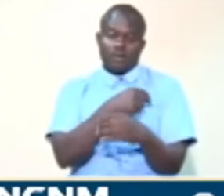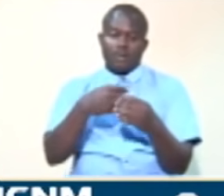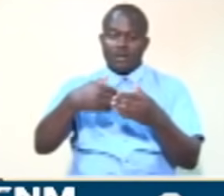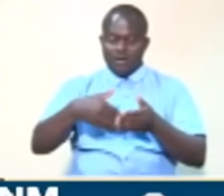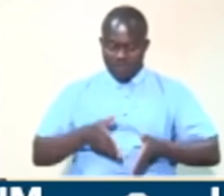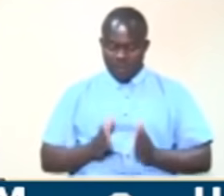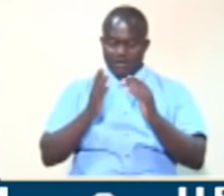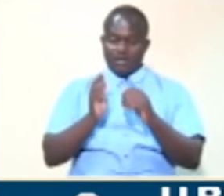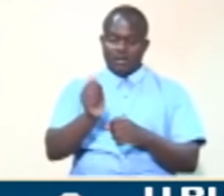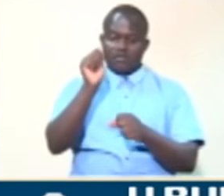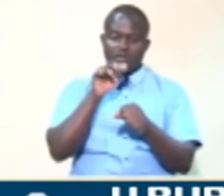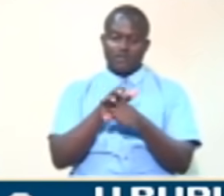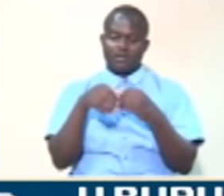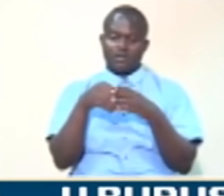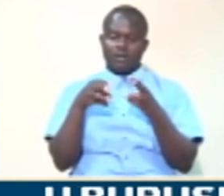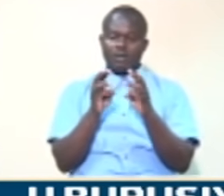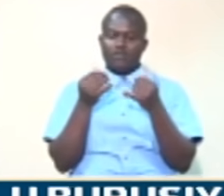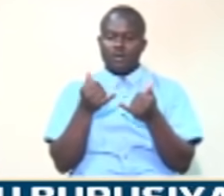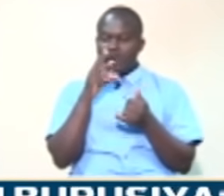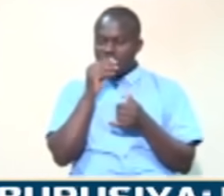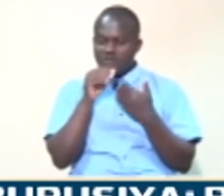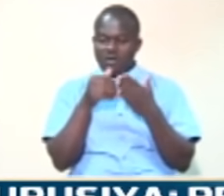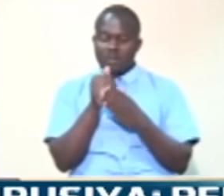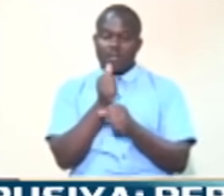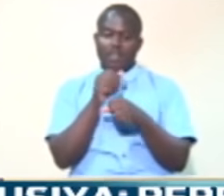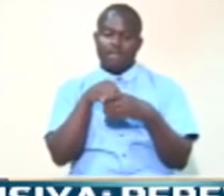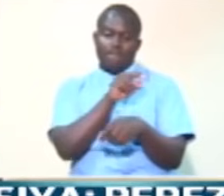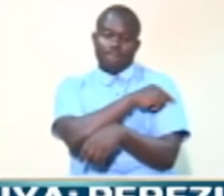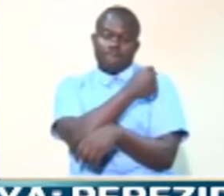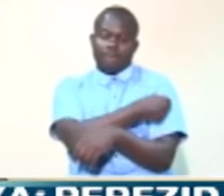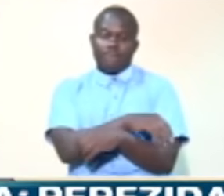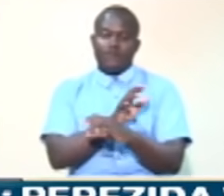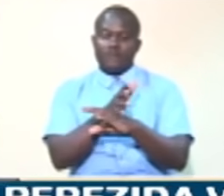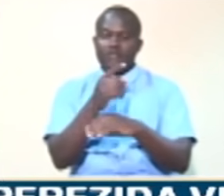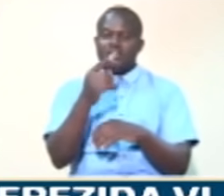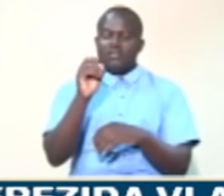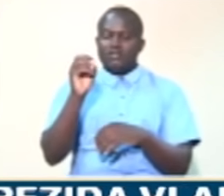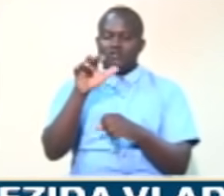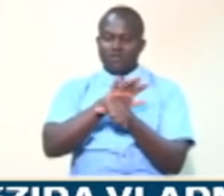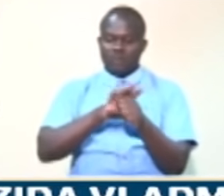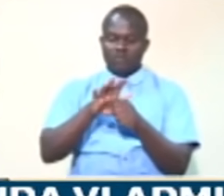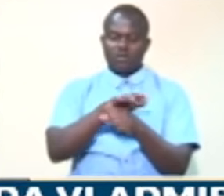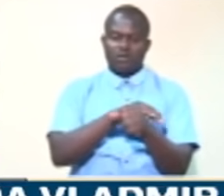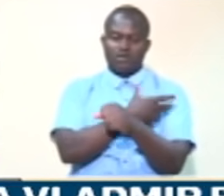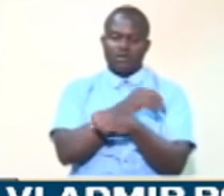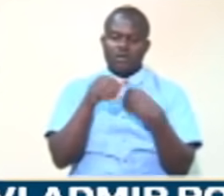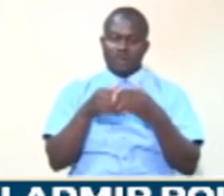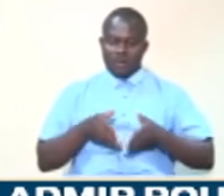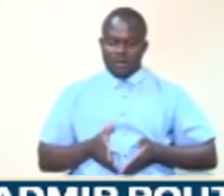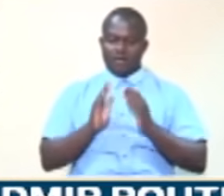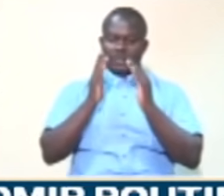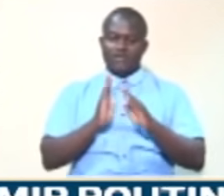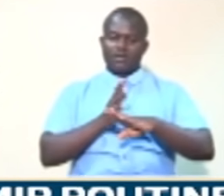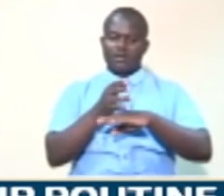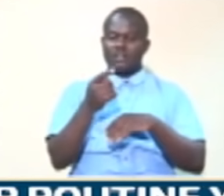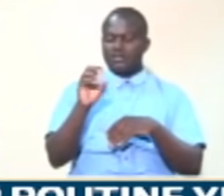n'ababyaza nibo benshi ku buryo ubu mvuga abakozi bo kwa muganga 100% barakingiwe abaforomo n'ababyaza